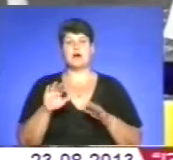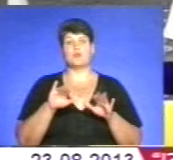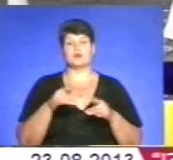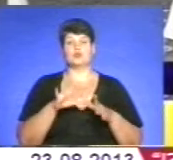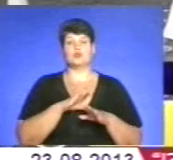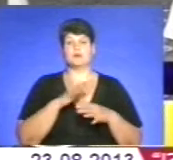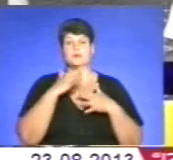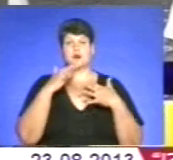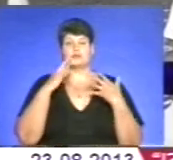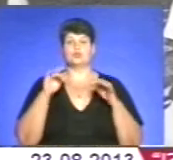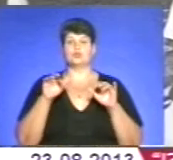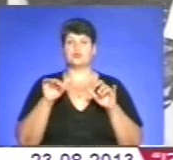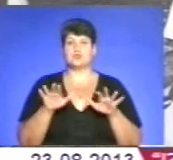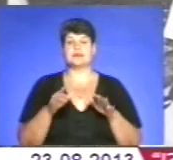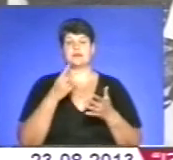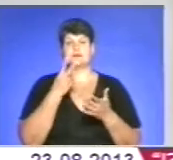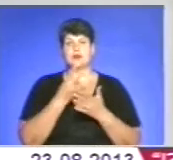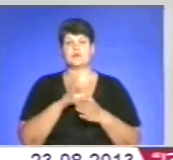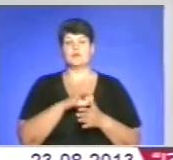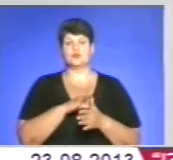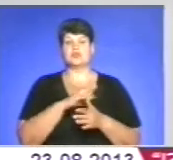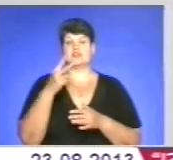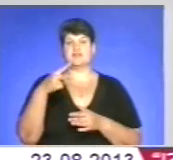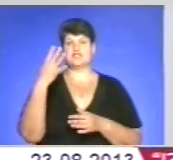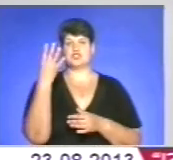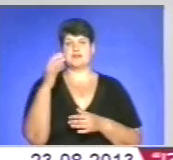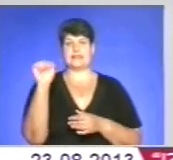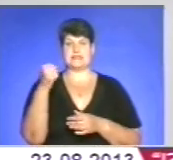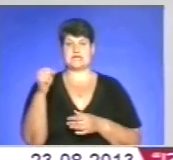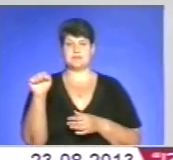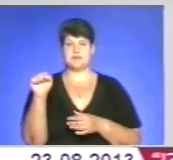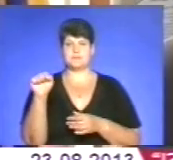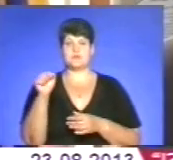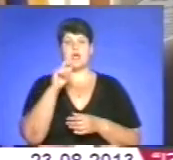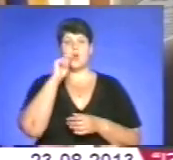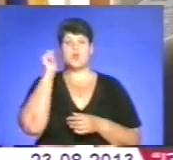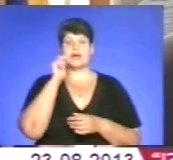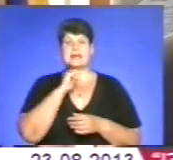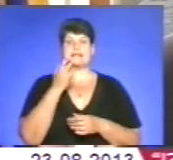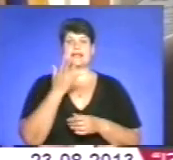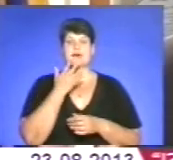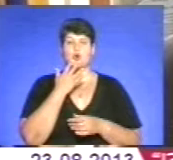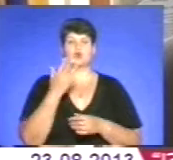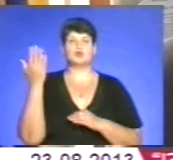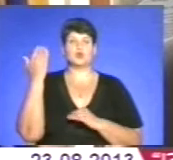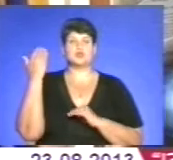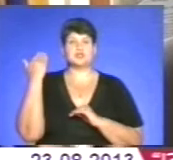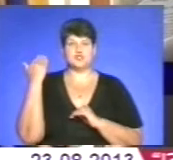передувало багато подій, знаковим стало 24 серпня. Український народ тодішній,